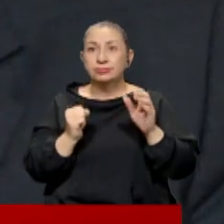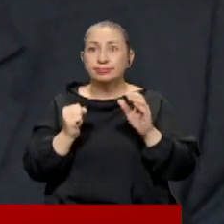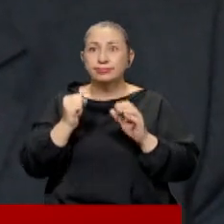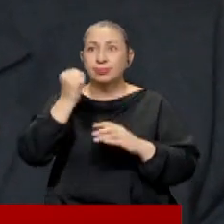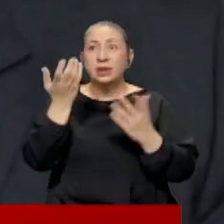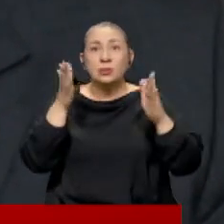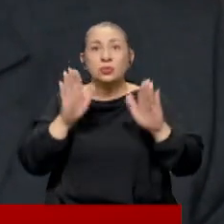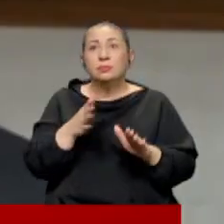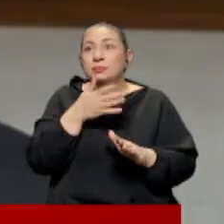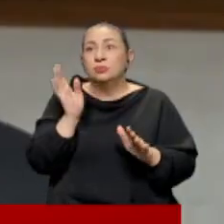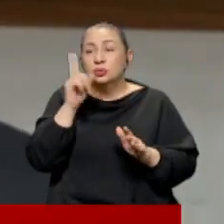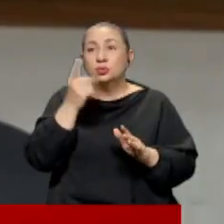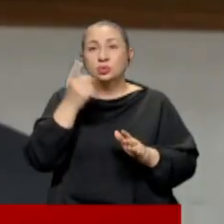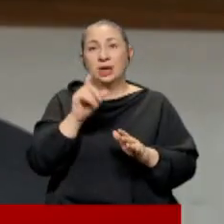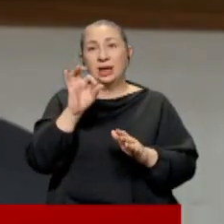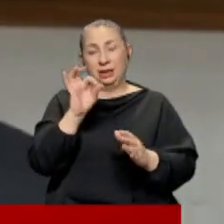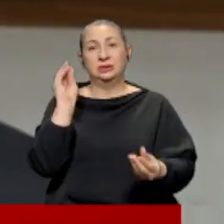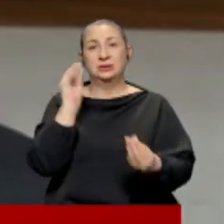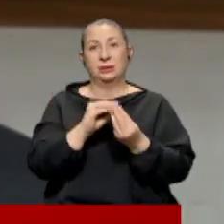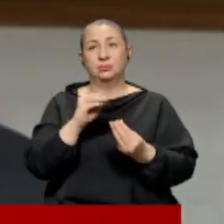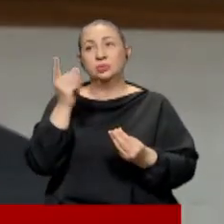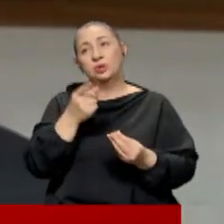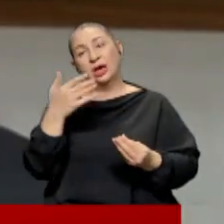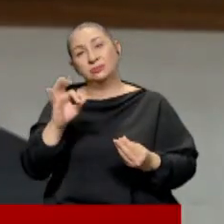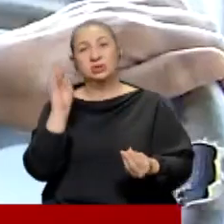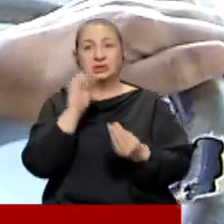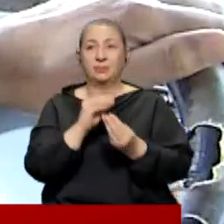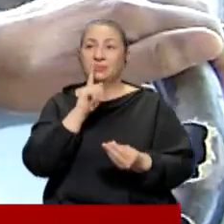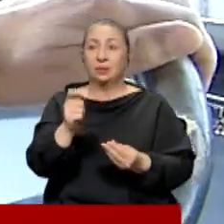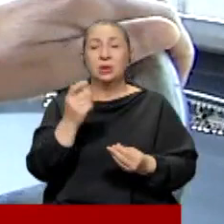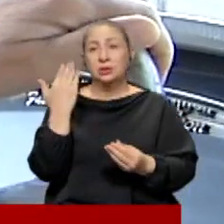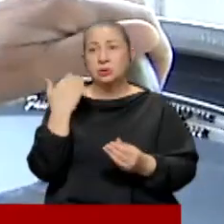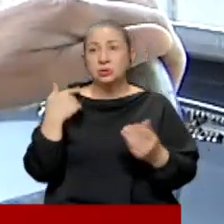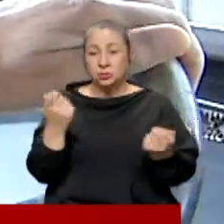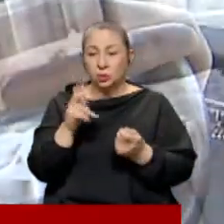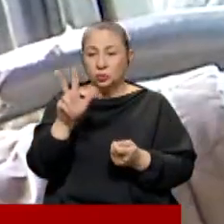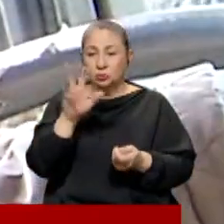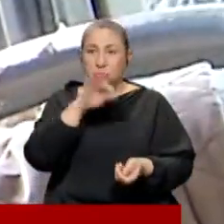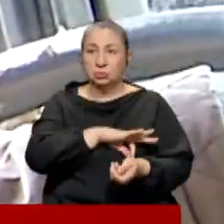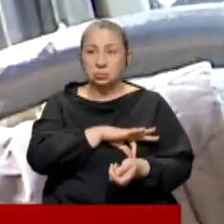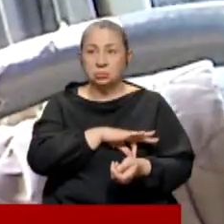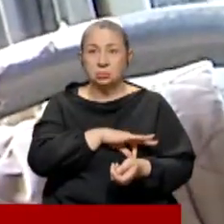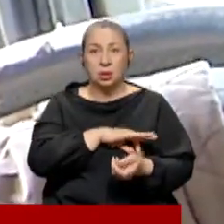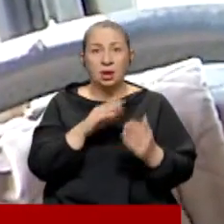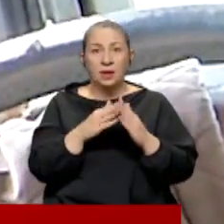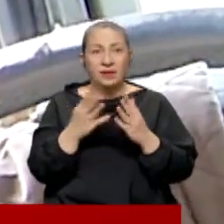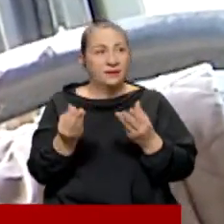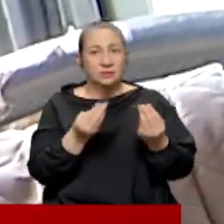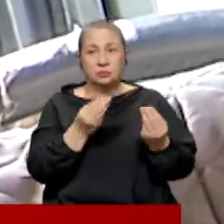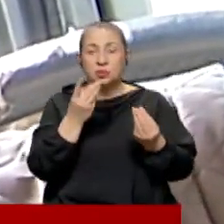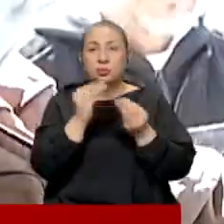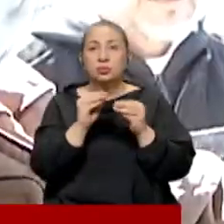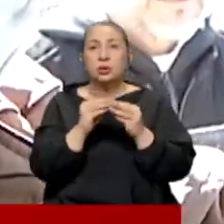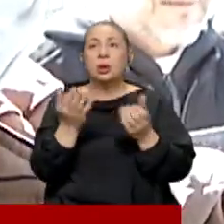nerede duracağını da çok bilemiyoruz. %50 ila 60 arasında bir talep çıktı. Geçen gün çalıştım, 30 lira kaldı. Evene alınır. Bir kol